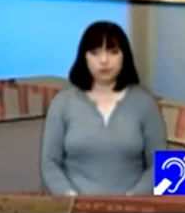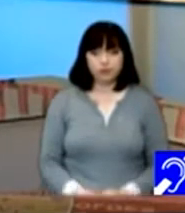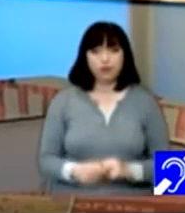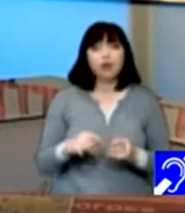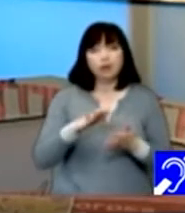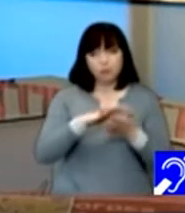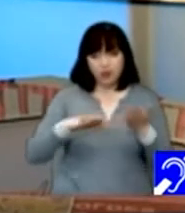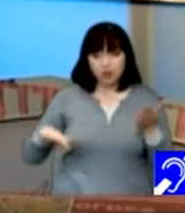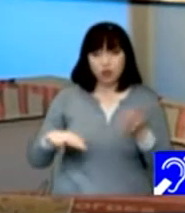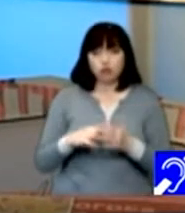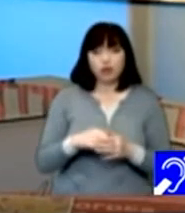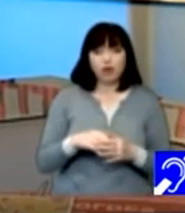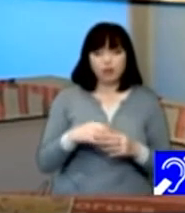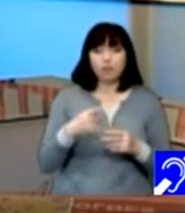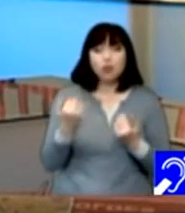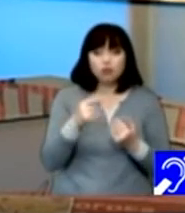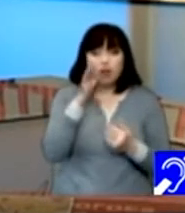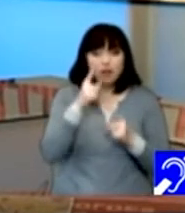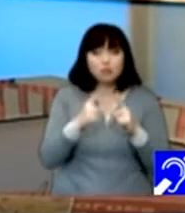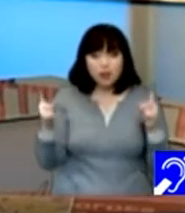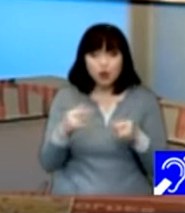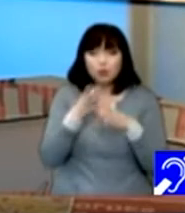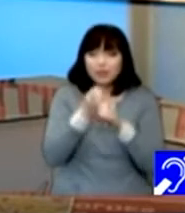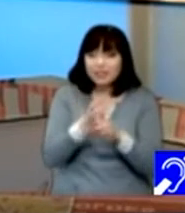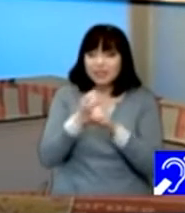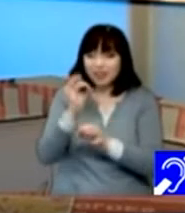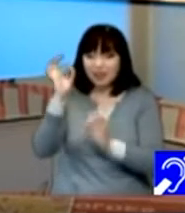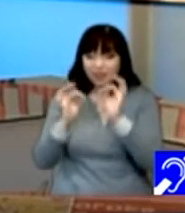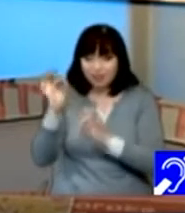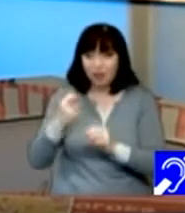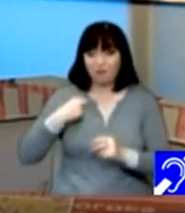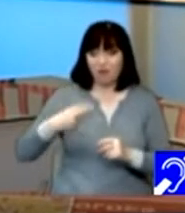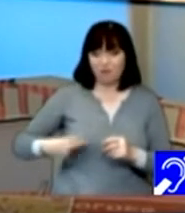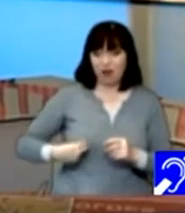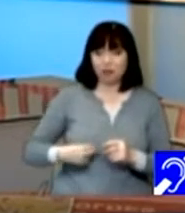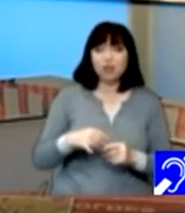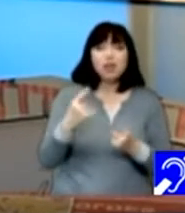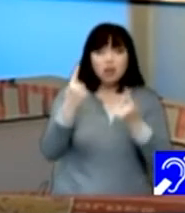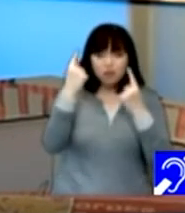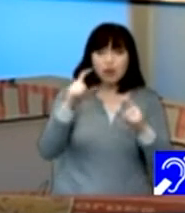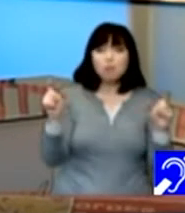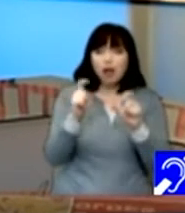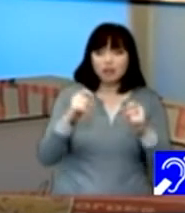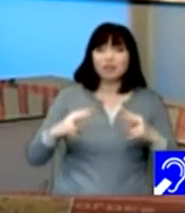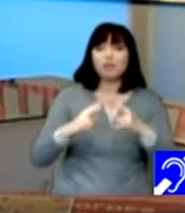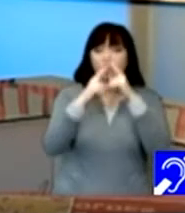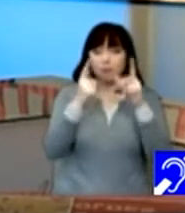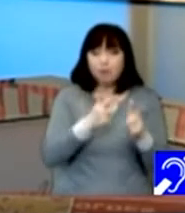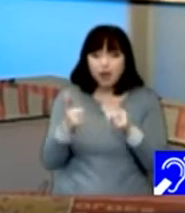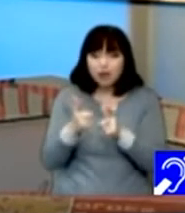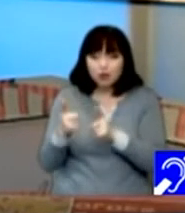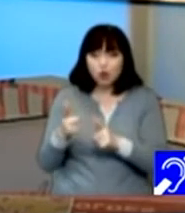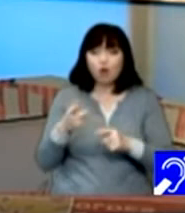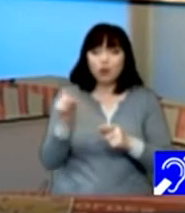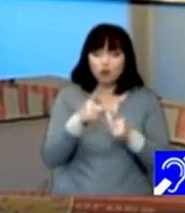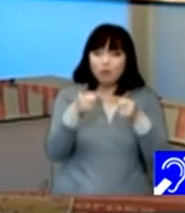Continuăm cu alte știri. Perioada reducerilor este în plină desfășurare în Franța, iar marile magazine pariziene s-au pregătit intens pentru a